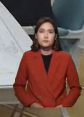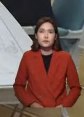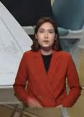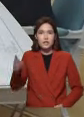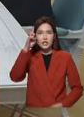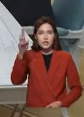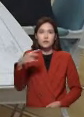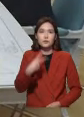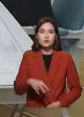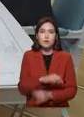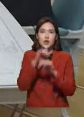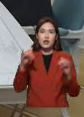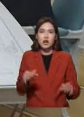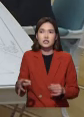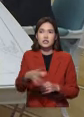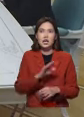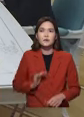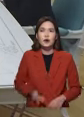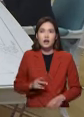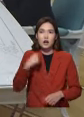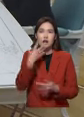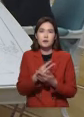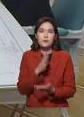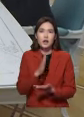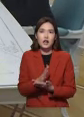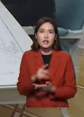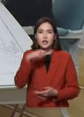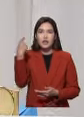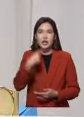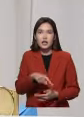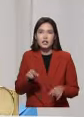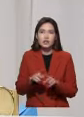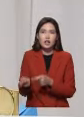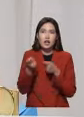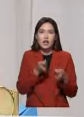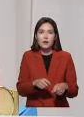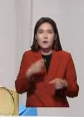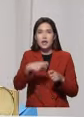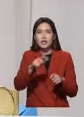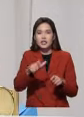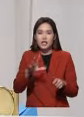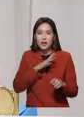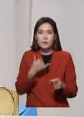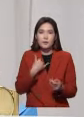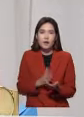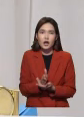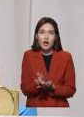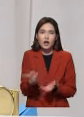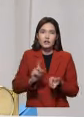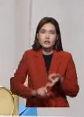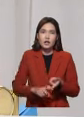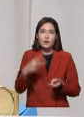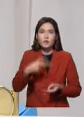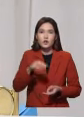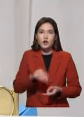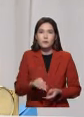Елімізде 20 мыңнан астам ресейлік компания тіркелген. Ресей Федерациясынан тартылған тікелей инвестиция біздің бағалауымыз бойынша 20